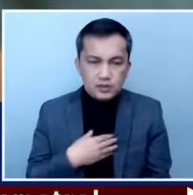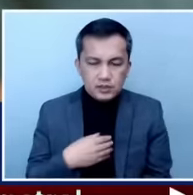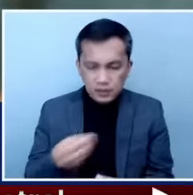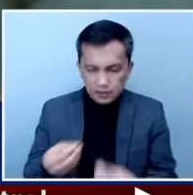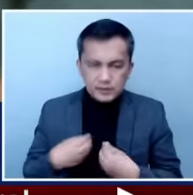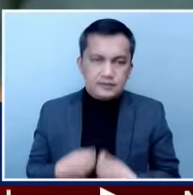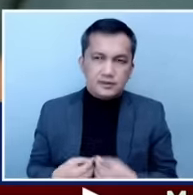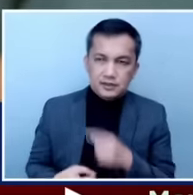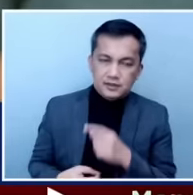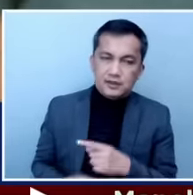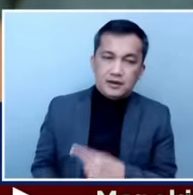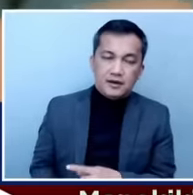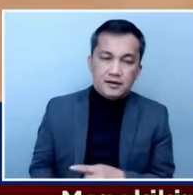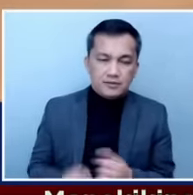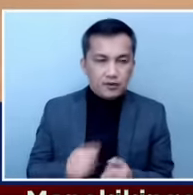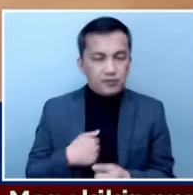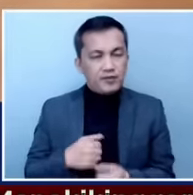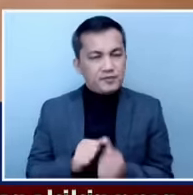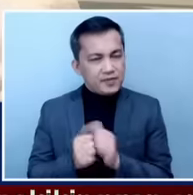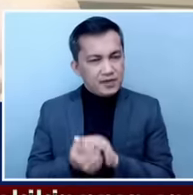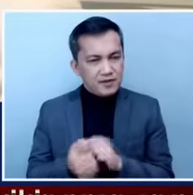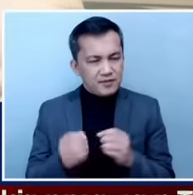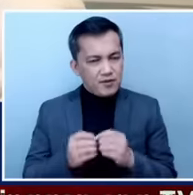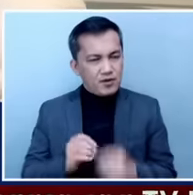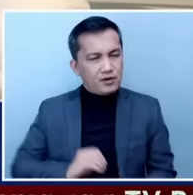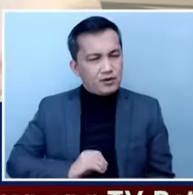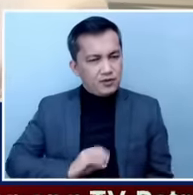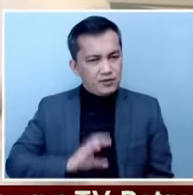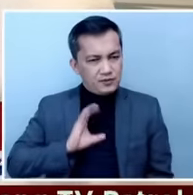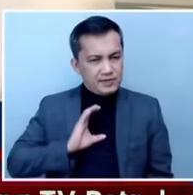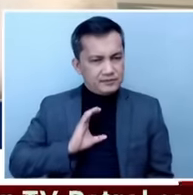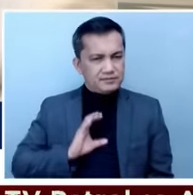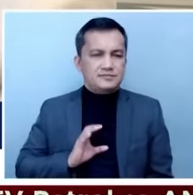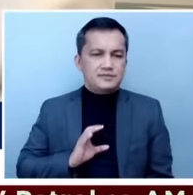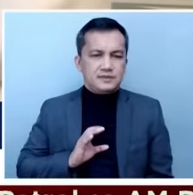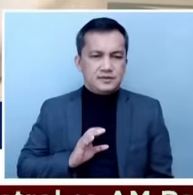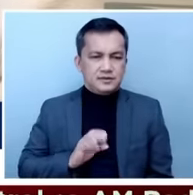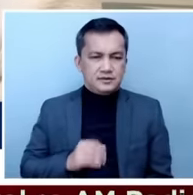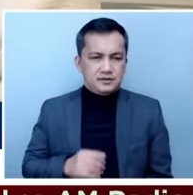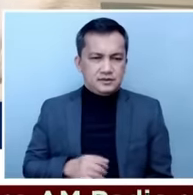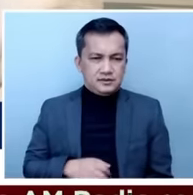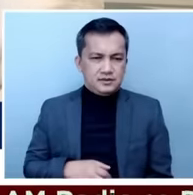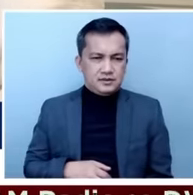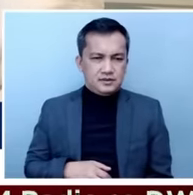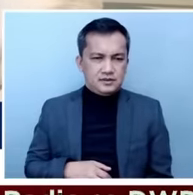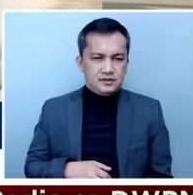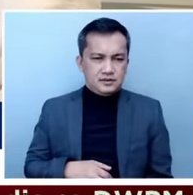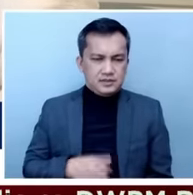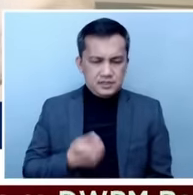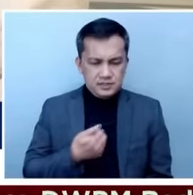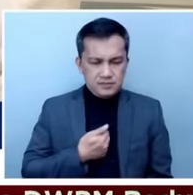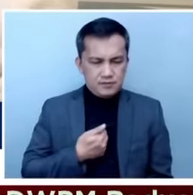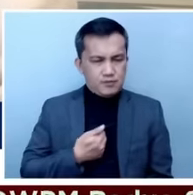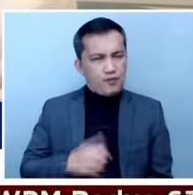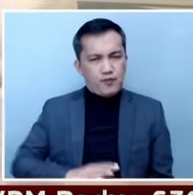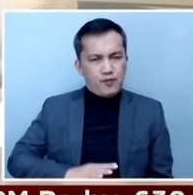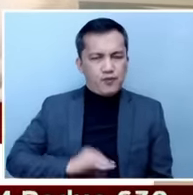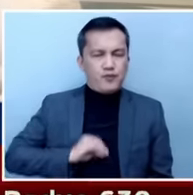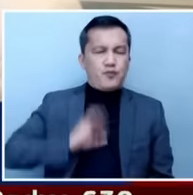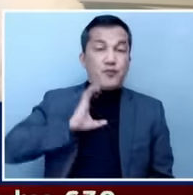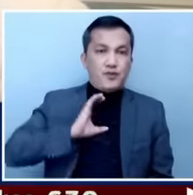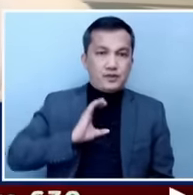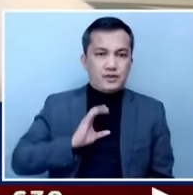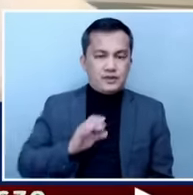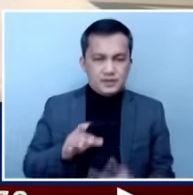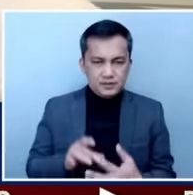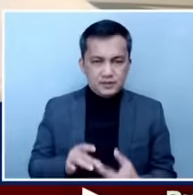kanya. I became more confident. Alam mo yung nabubus yung self-esteem mo. Especially kapag